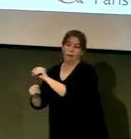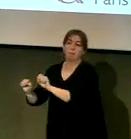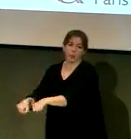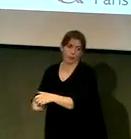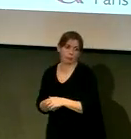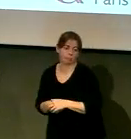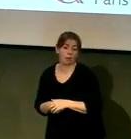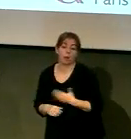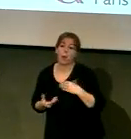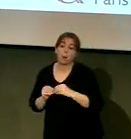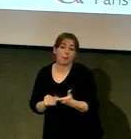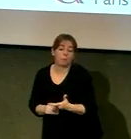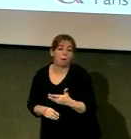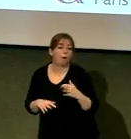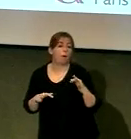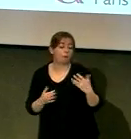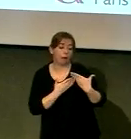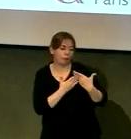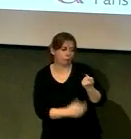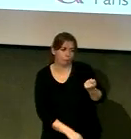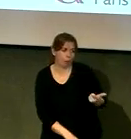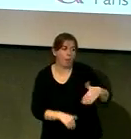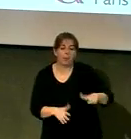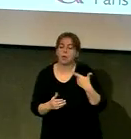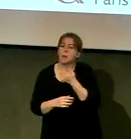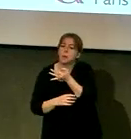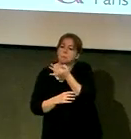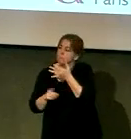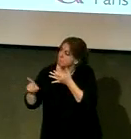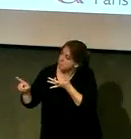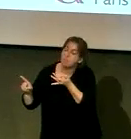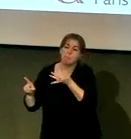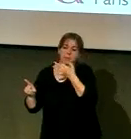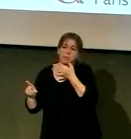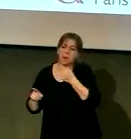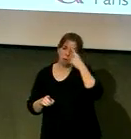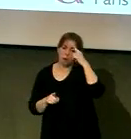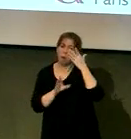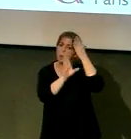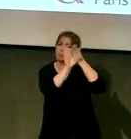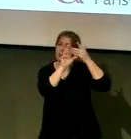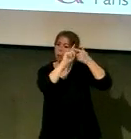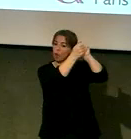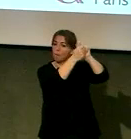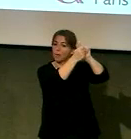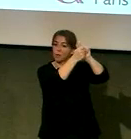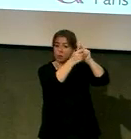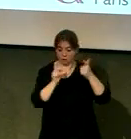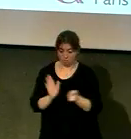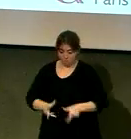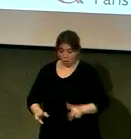clairement, les médicaments psychotropes sont pas neutres pendant la grossesse. Donc il y a